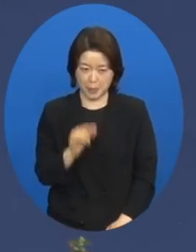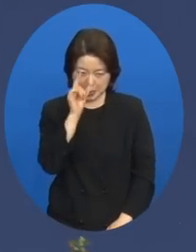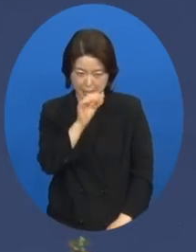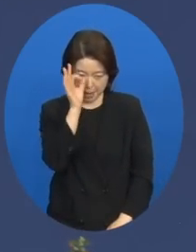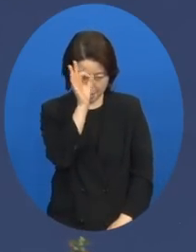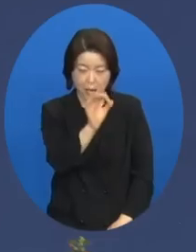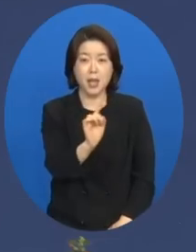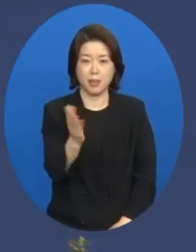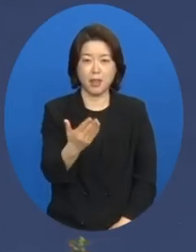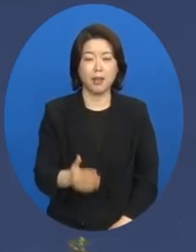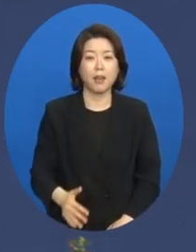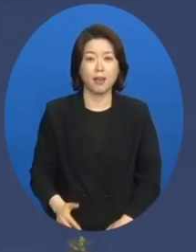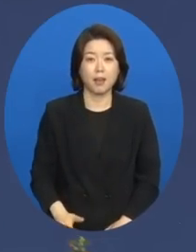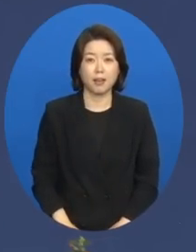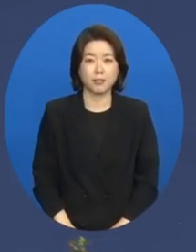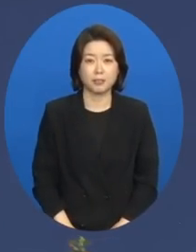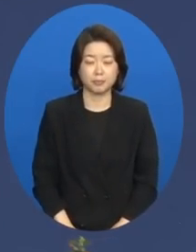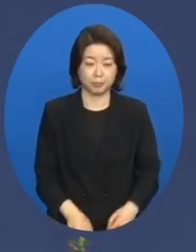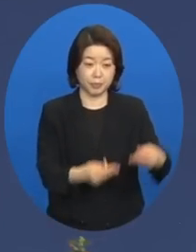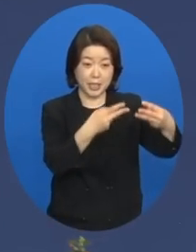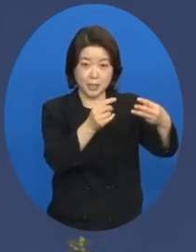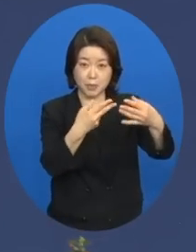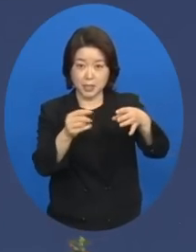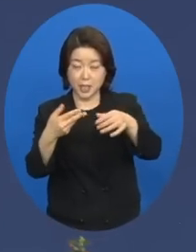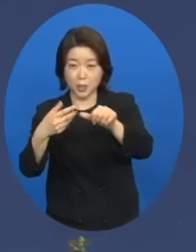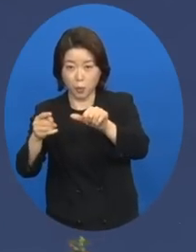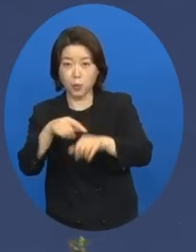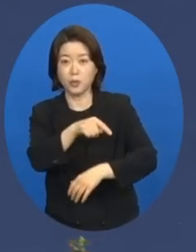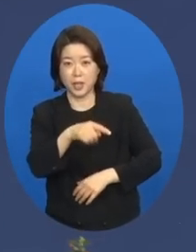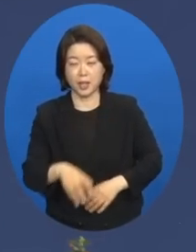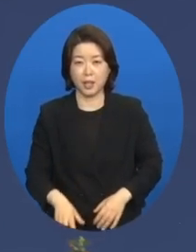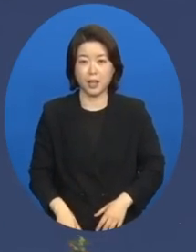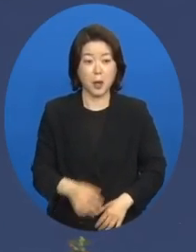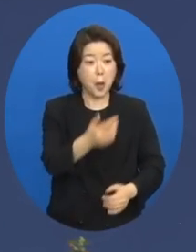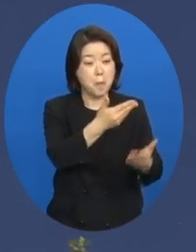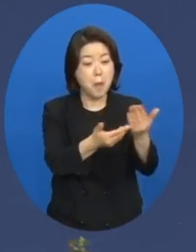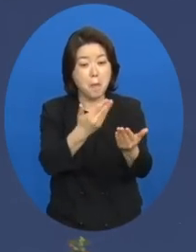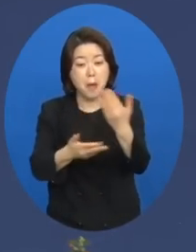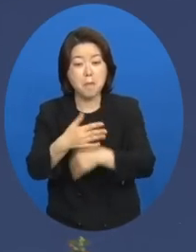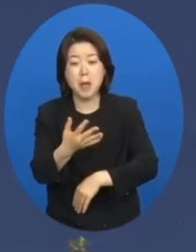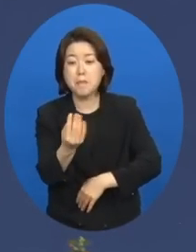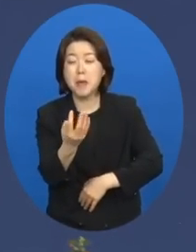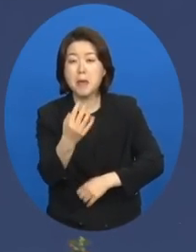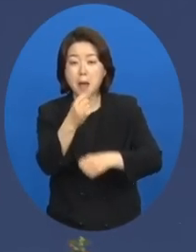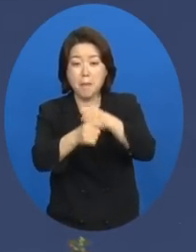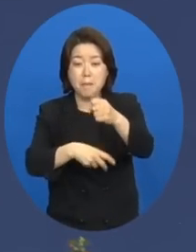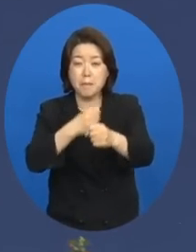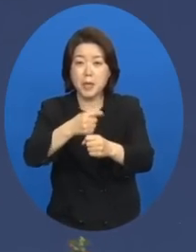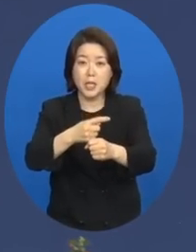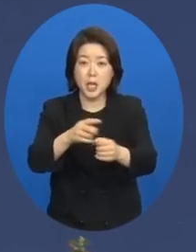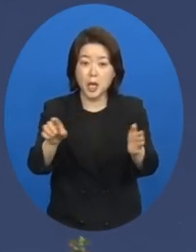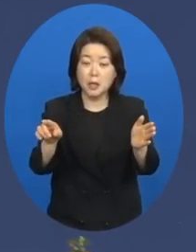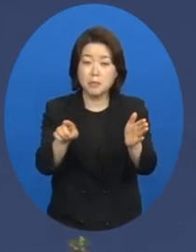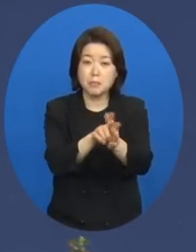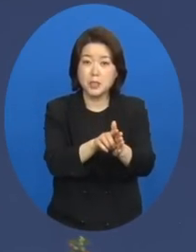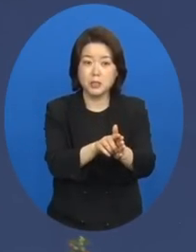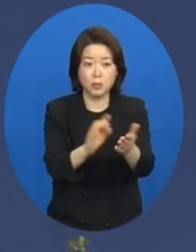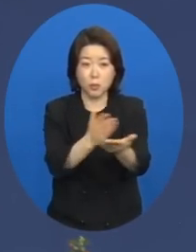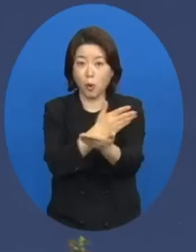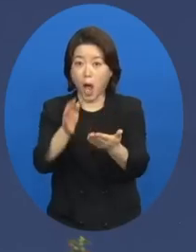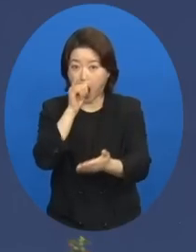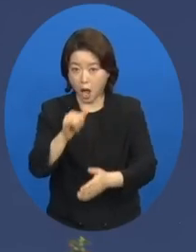봐야 되는데 그 3대 4대 5대 몇 대째 몇 년 묵은 모태신앙인지 구분이